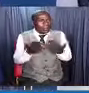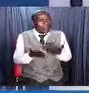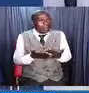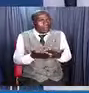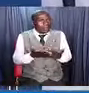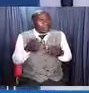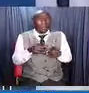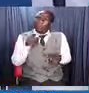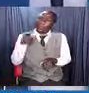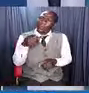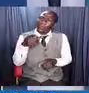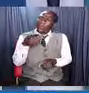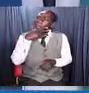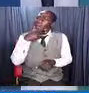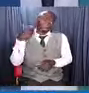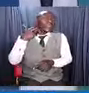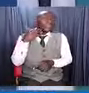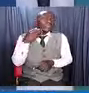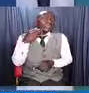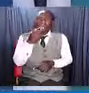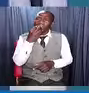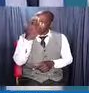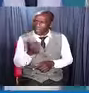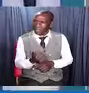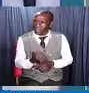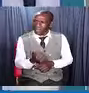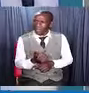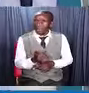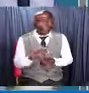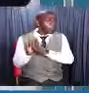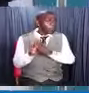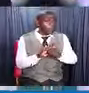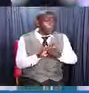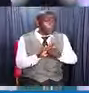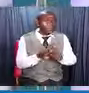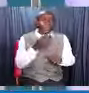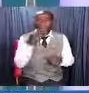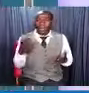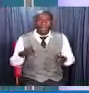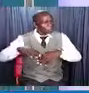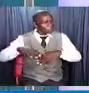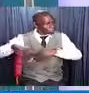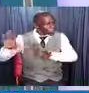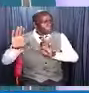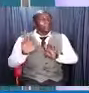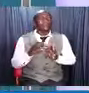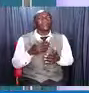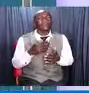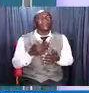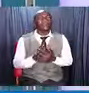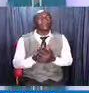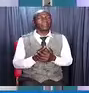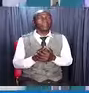coerced. Lakini wewe mwanaume washira chakula hata ufanye kuambiwa si ule wewe. Then you're now muache na njaa. Let him stay hungry.